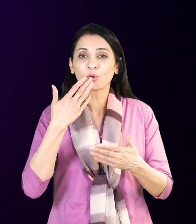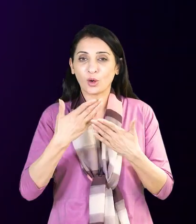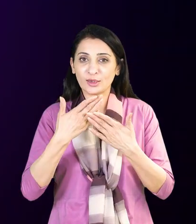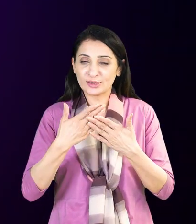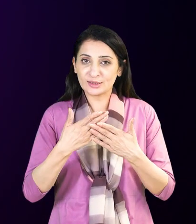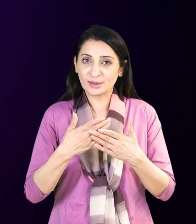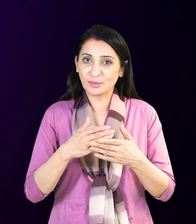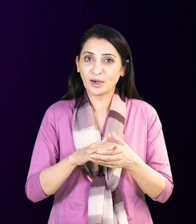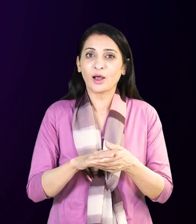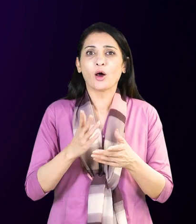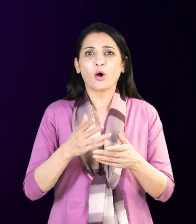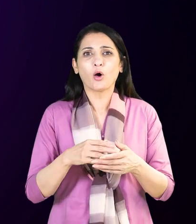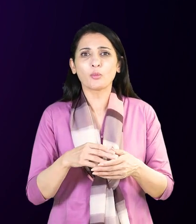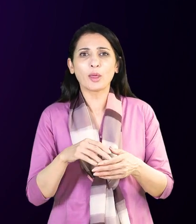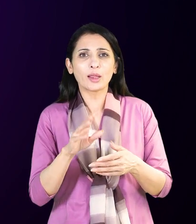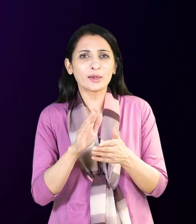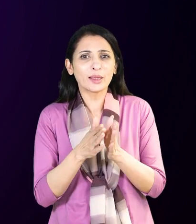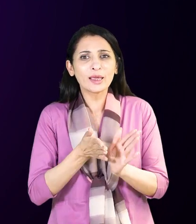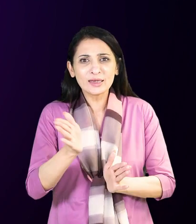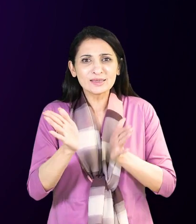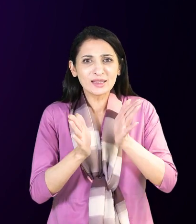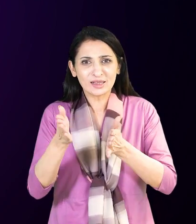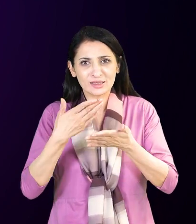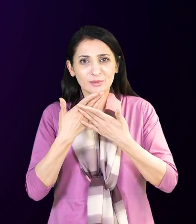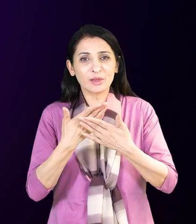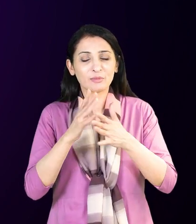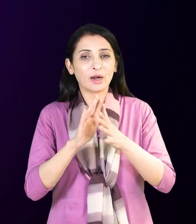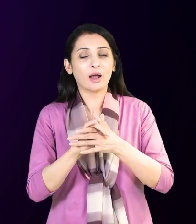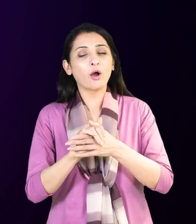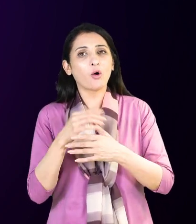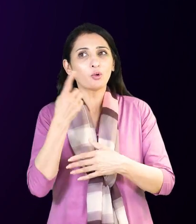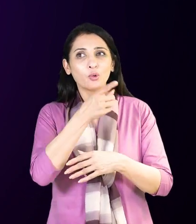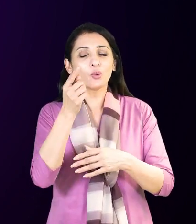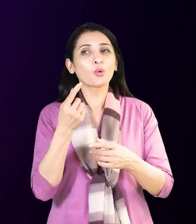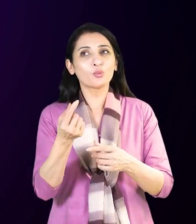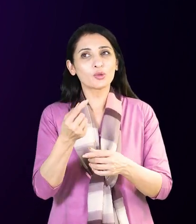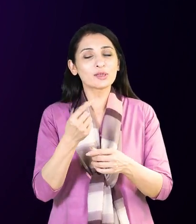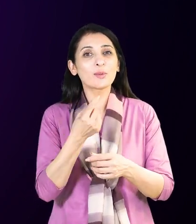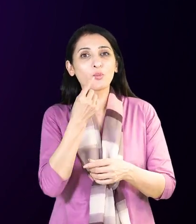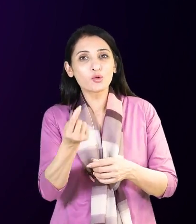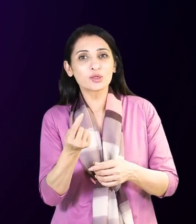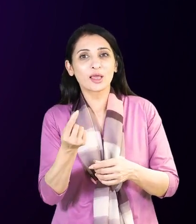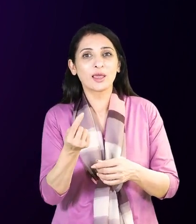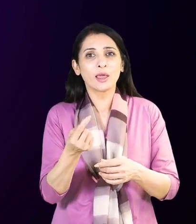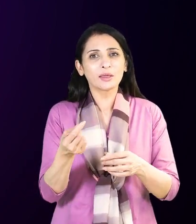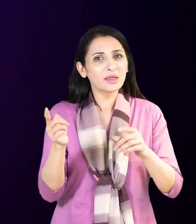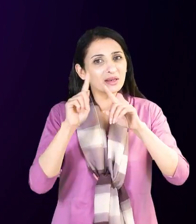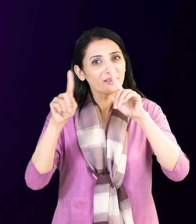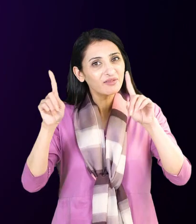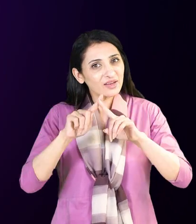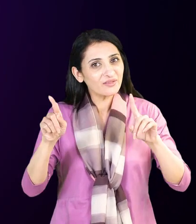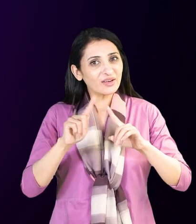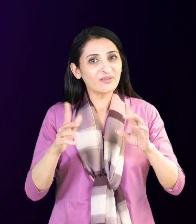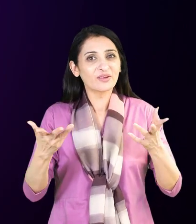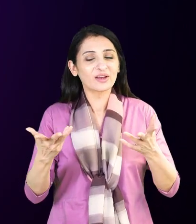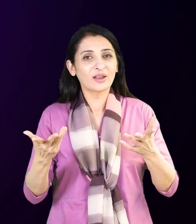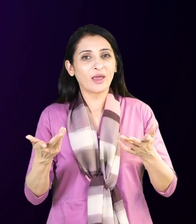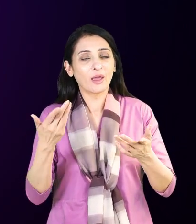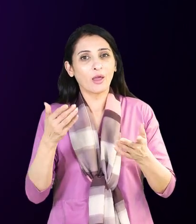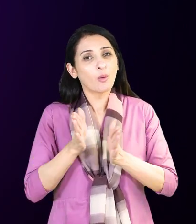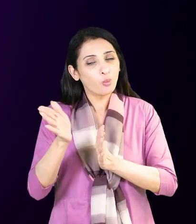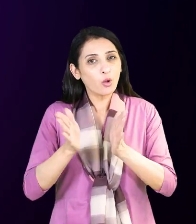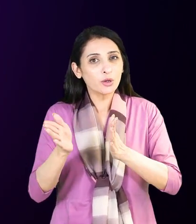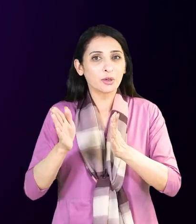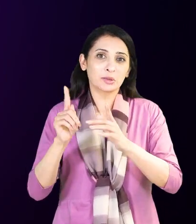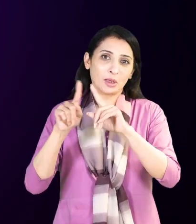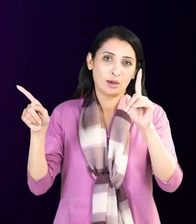कनेड। लेकिन मैंने पढ़ा पॉलिटिक्स, पॉलिटिकल साइंस एंड पीपल आस्क मी बहुत दफ़ा कि ये कैसे, आई मीन इट्स अ डिफरेंट जॉनर ऑल